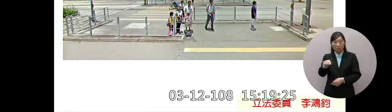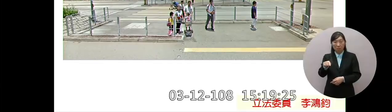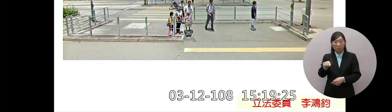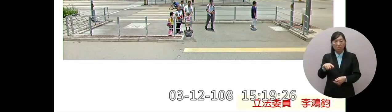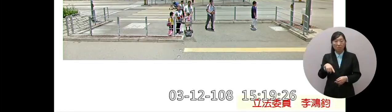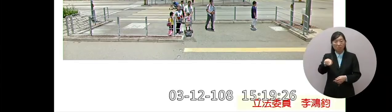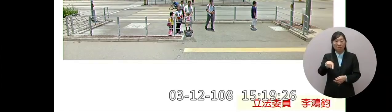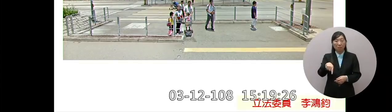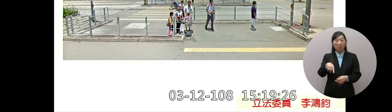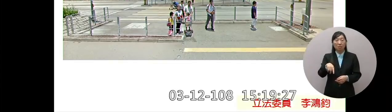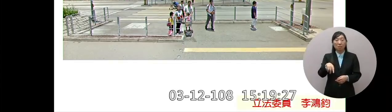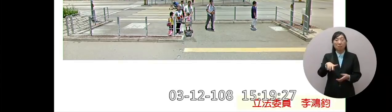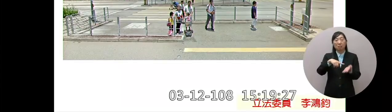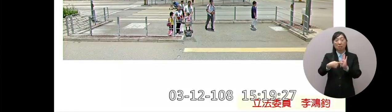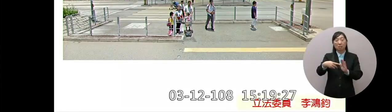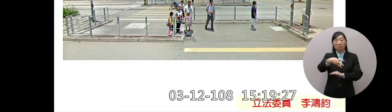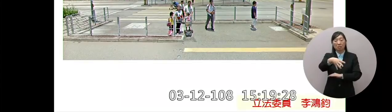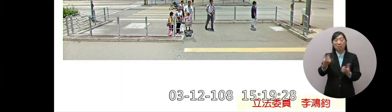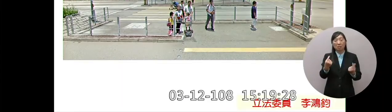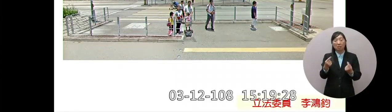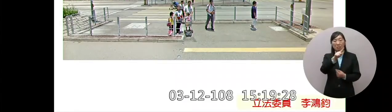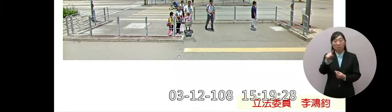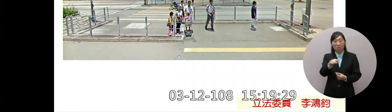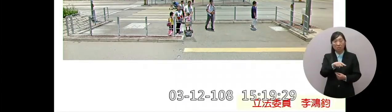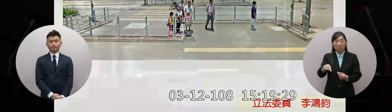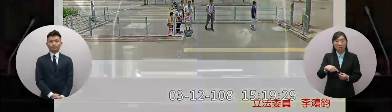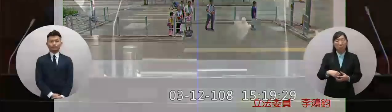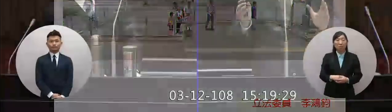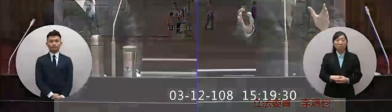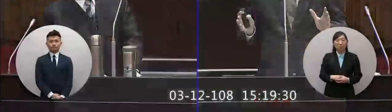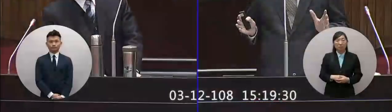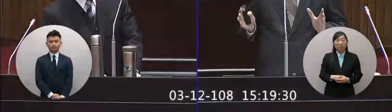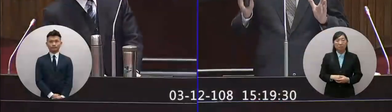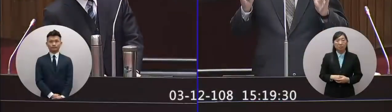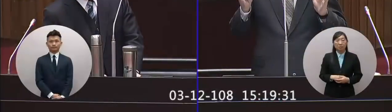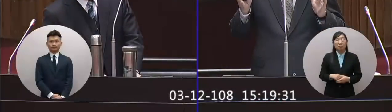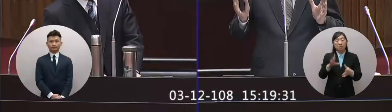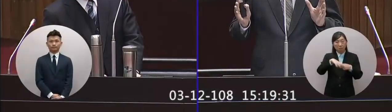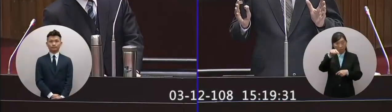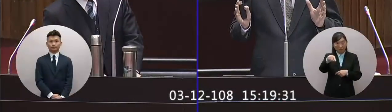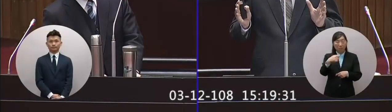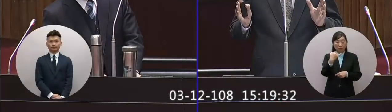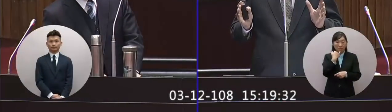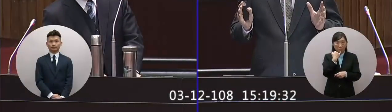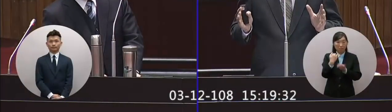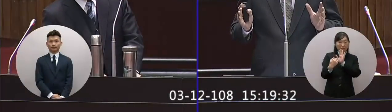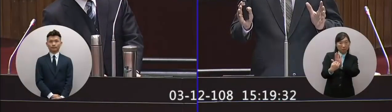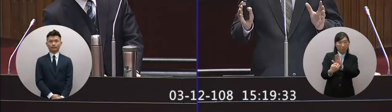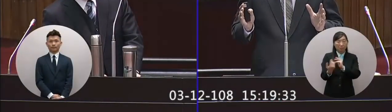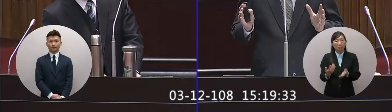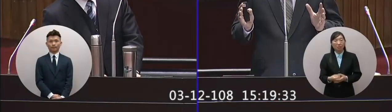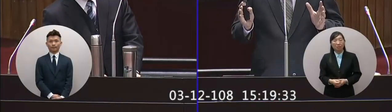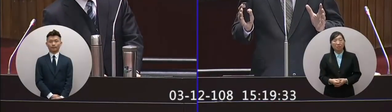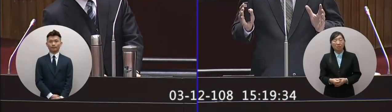的斑马线，哦，这就是一个 Z 字形的斑马线。啊，安尼来自然就可以避开很